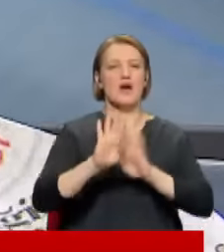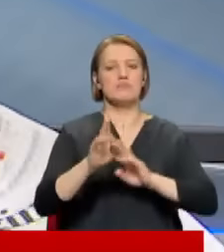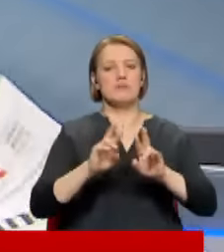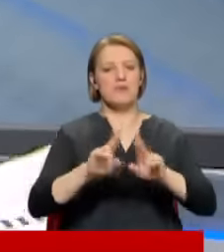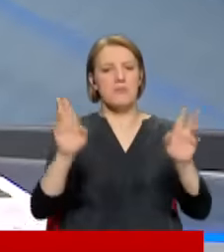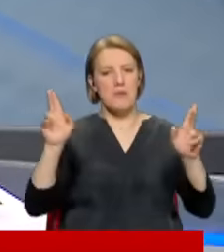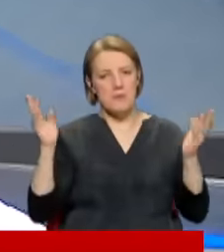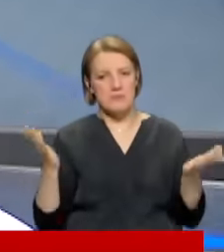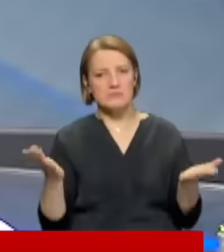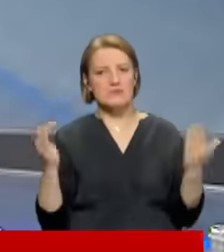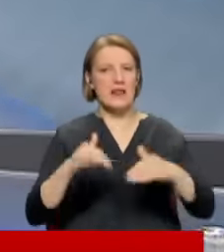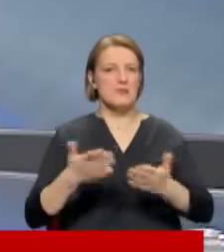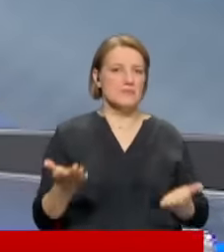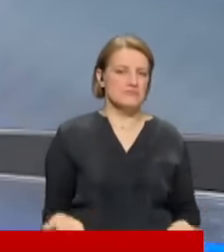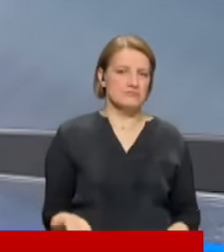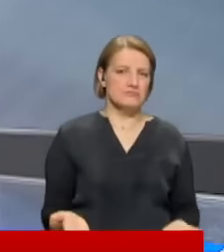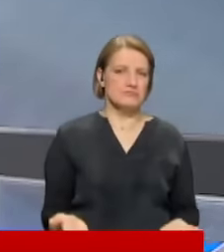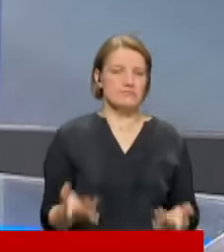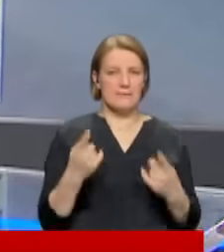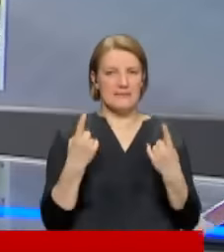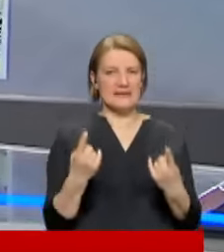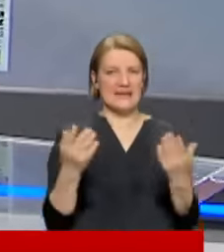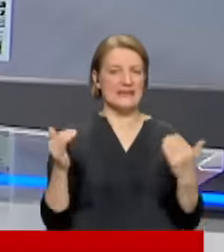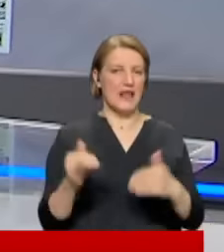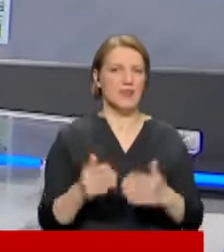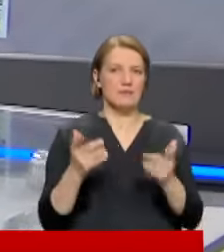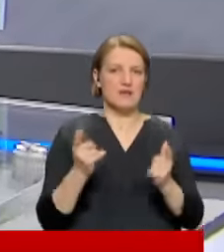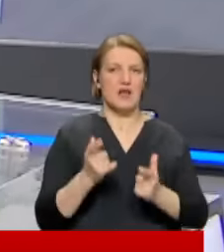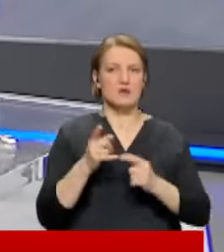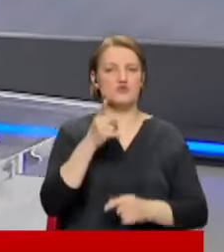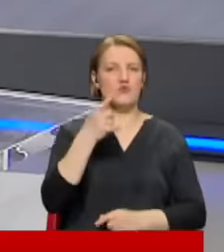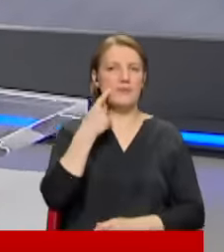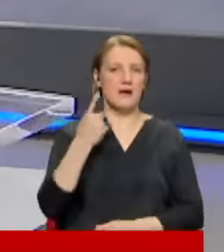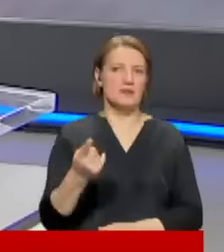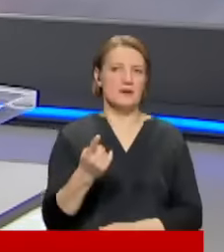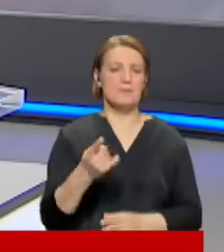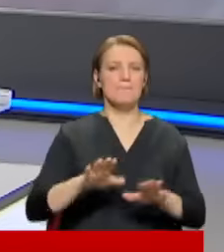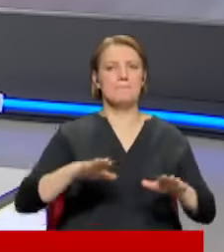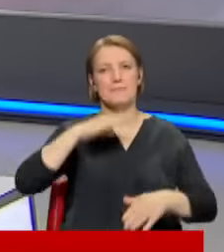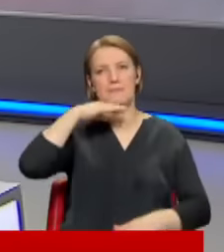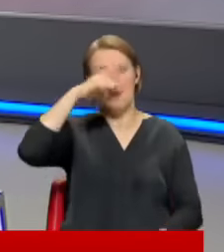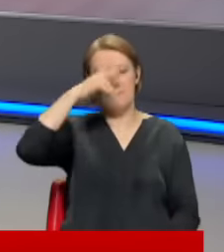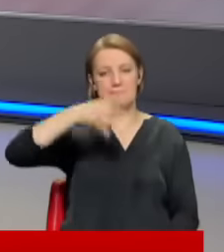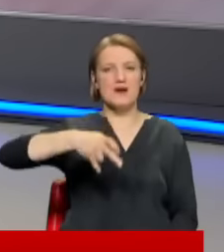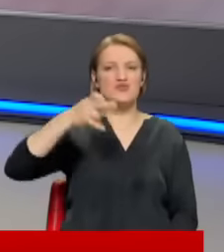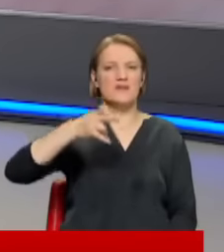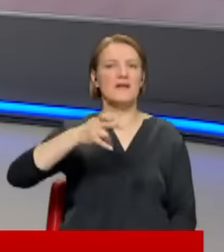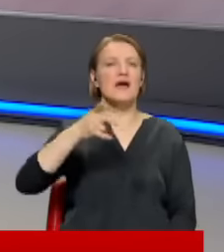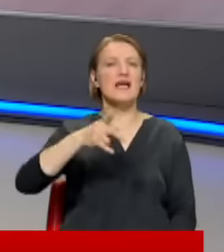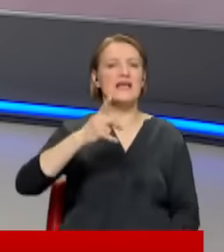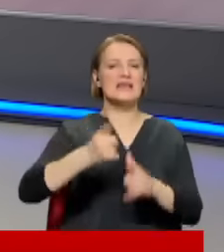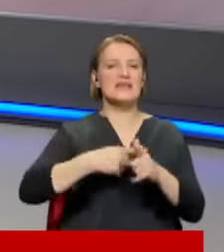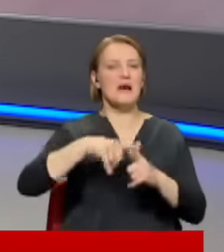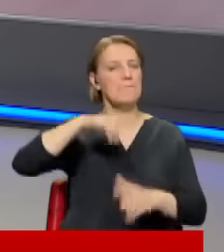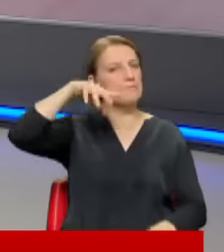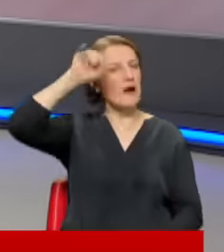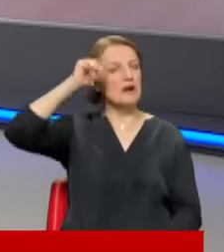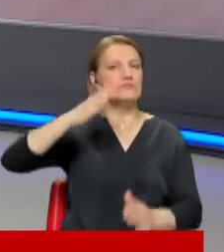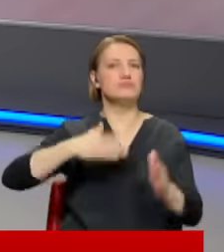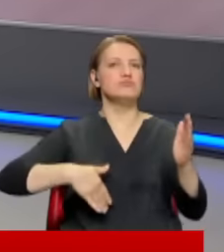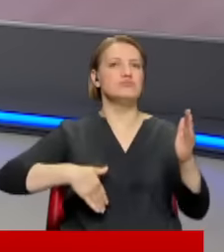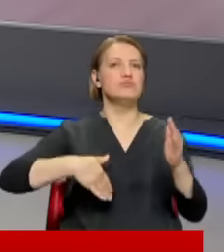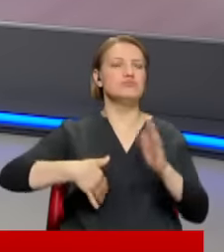sahibi oldu. Geldiğimiz yer burası. Bir de geldiğimiz yere şuradan bakalım. Bayrampaşa'da kira Berlin'i geçti. Bu haberi de büyütelim.